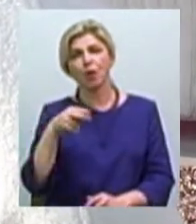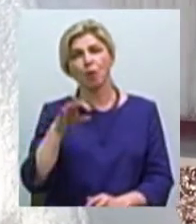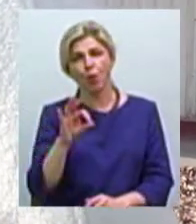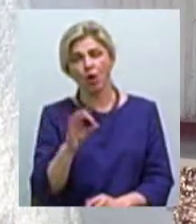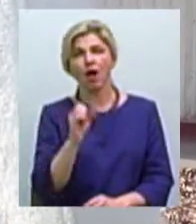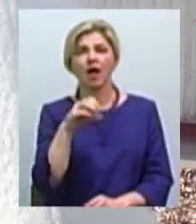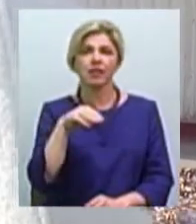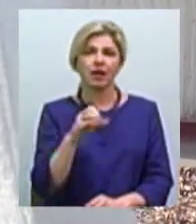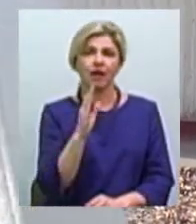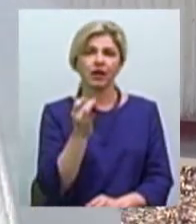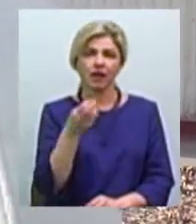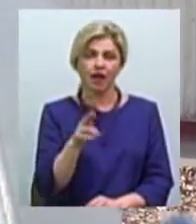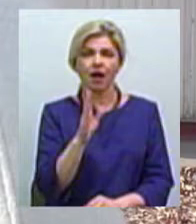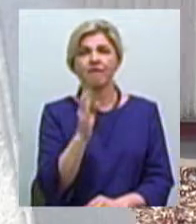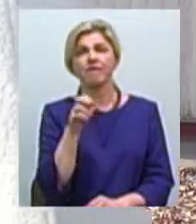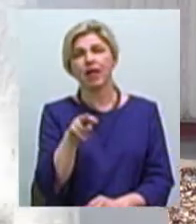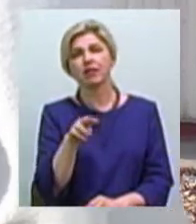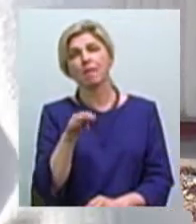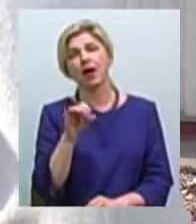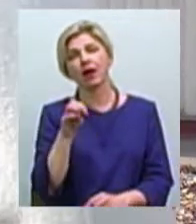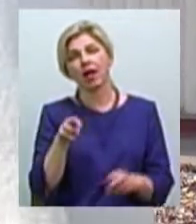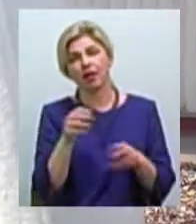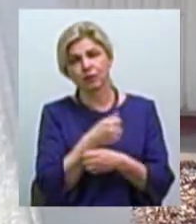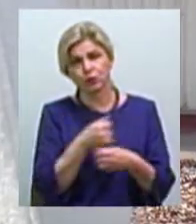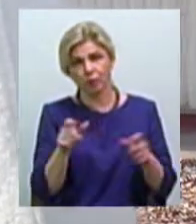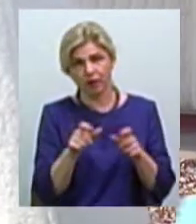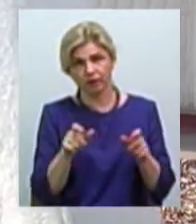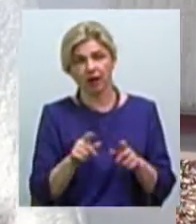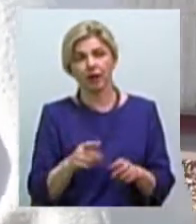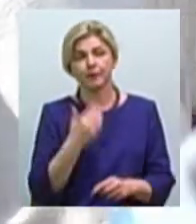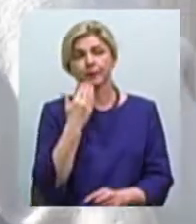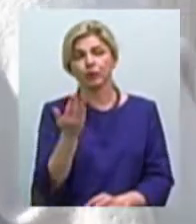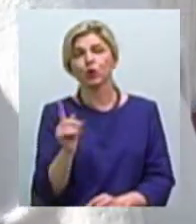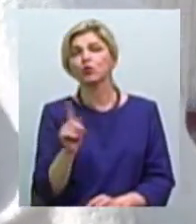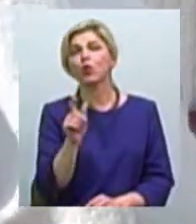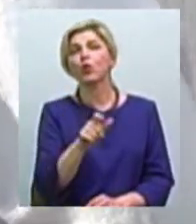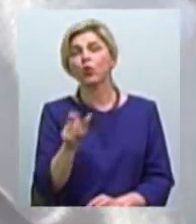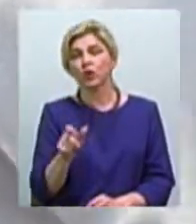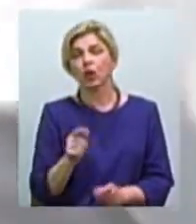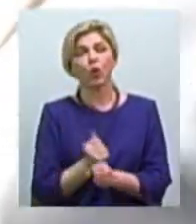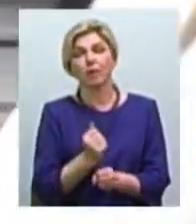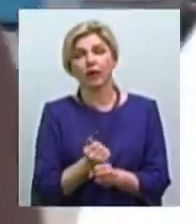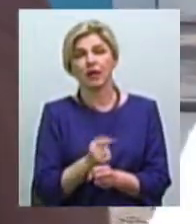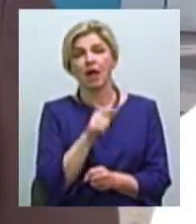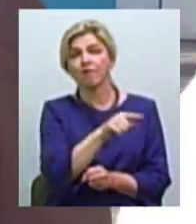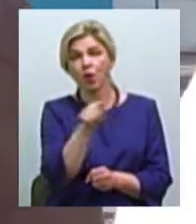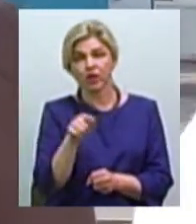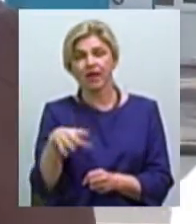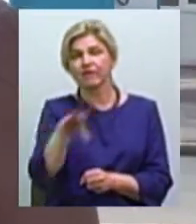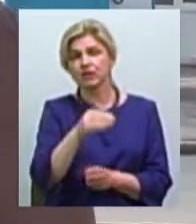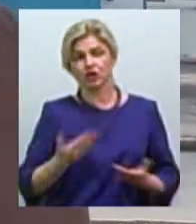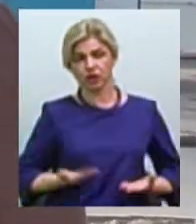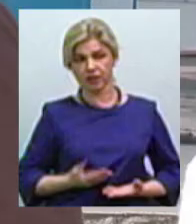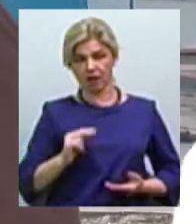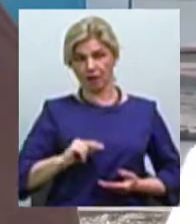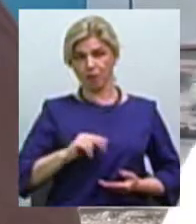Таврі, Рівмарки. Ну а що людям робити, якщо вони все життя працюють там? Вони вже на пенсії, вони якусь